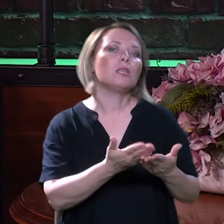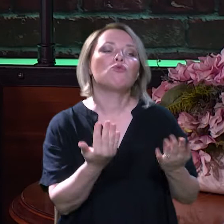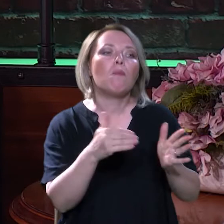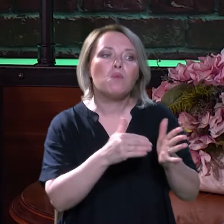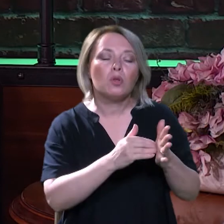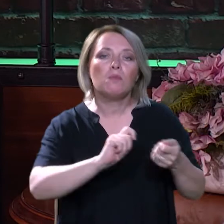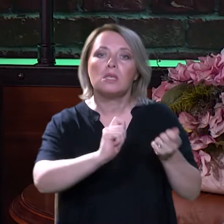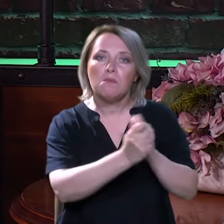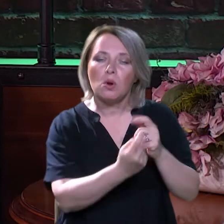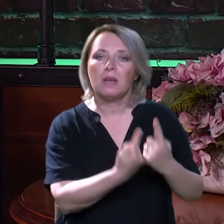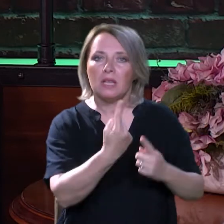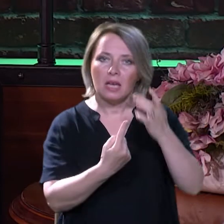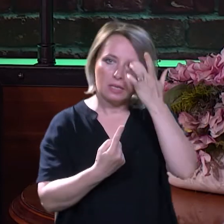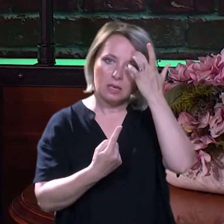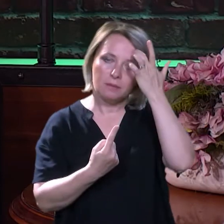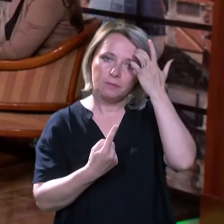promjena dogodi.